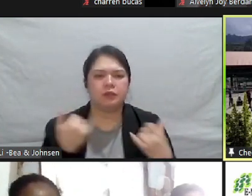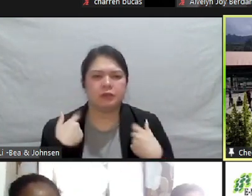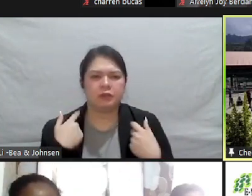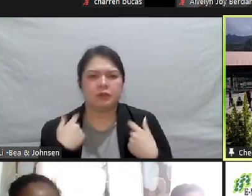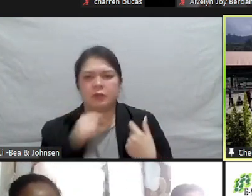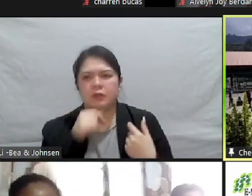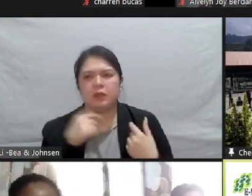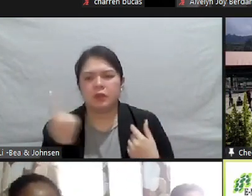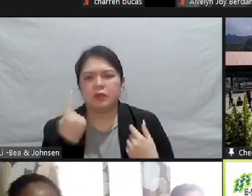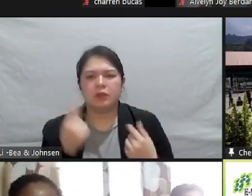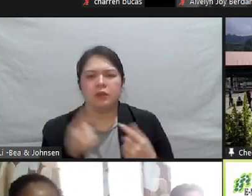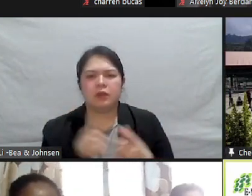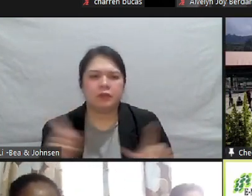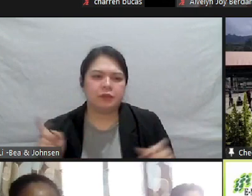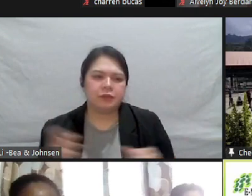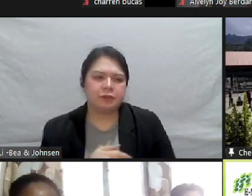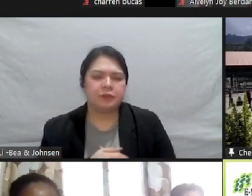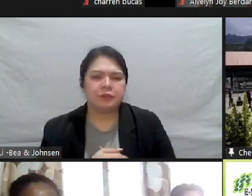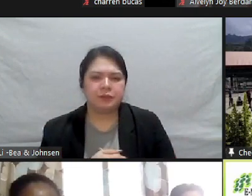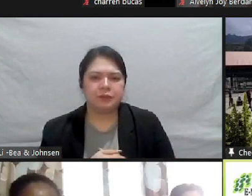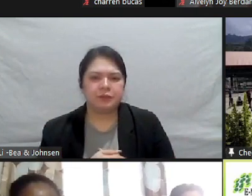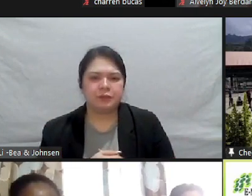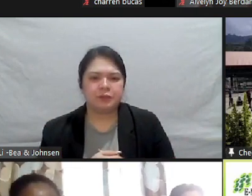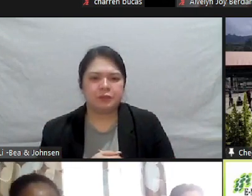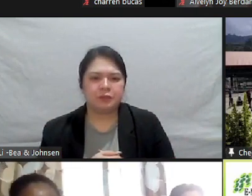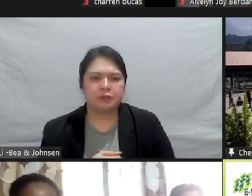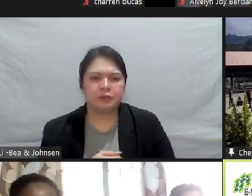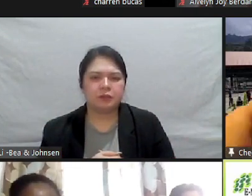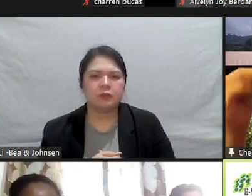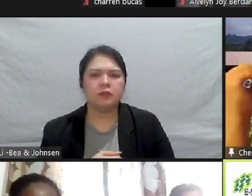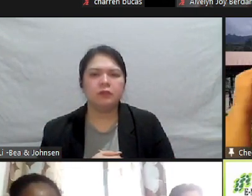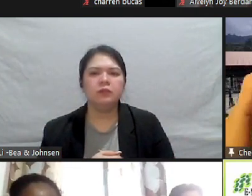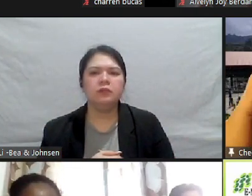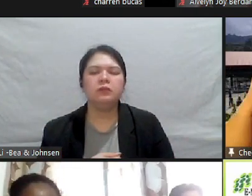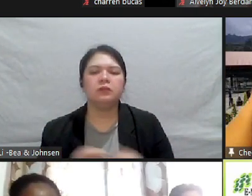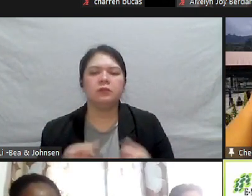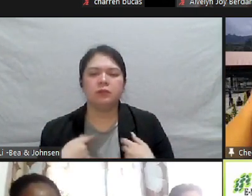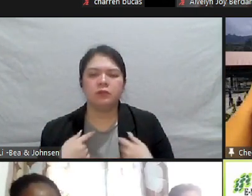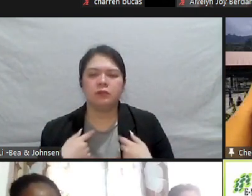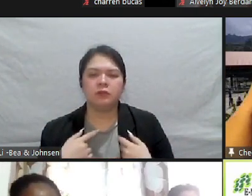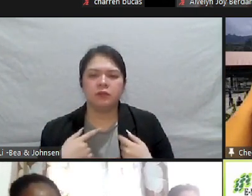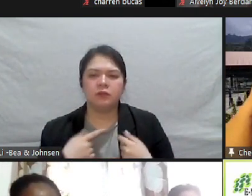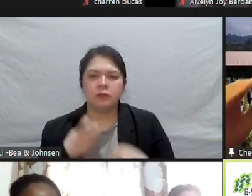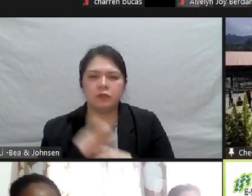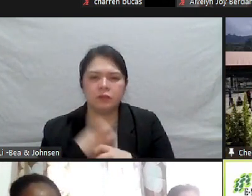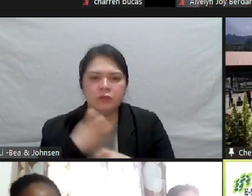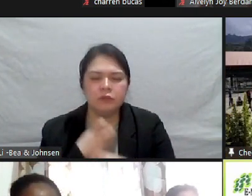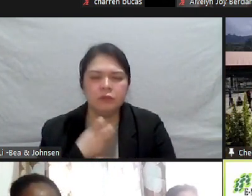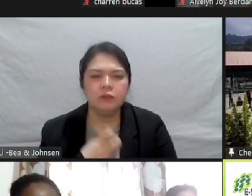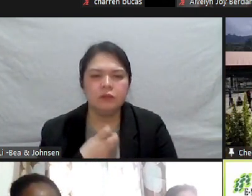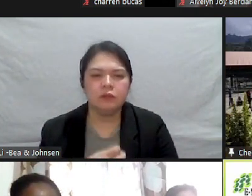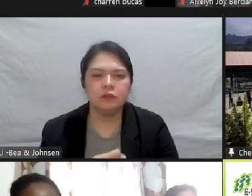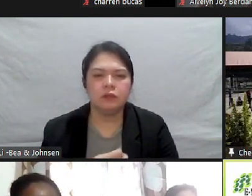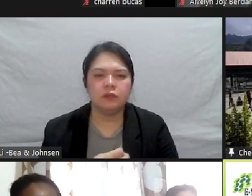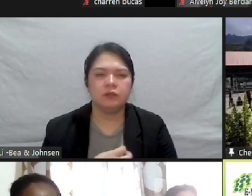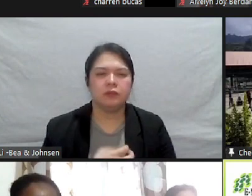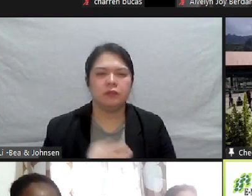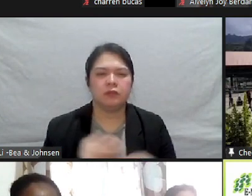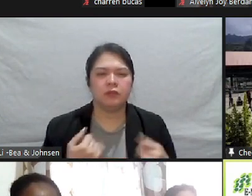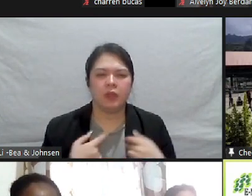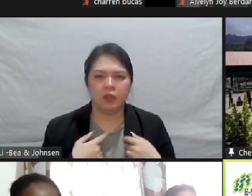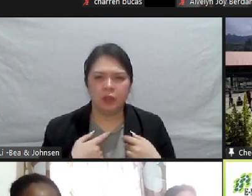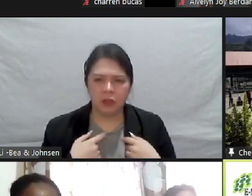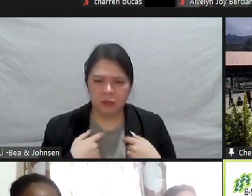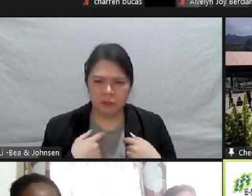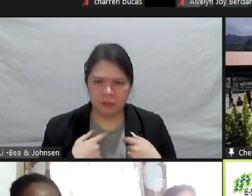language, eh. So, yes po. Mm-hmm. So, yun po. At kumbaga, no, hirap sa implementasyon, ang hirap ipatupad,